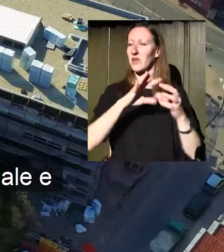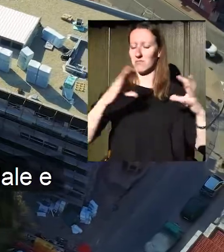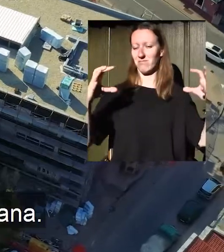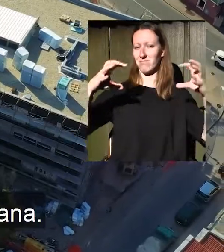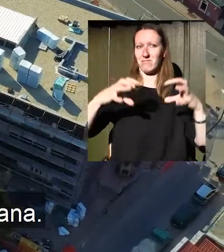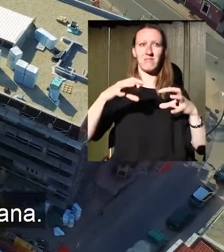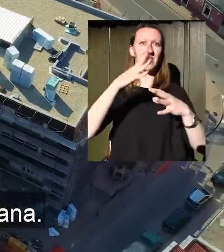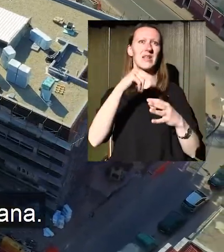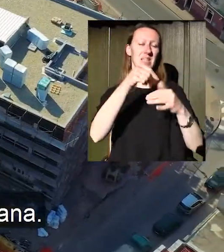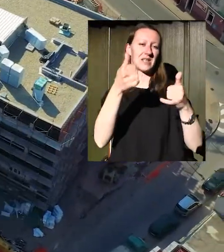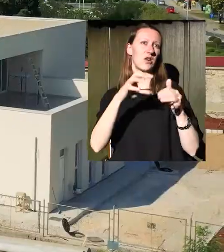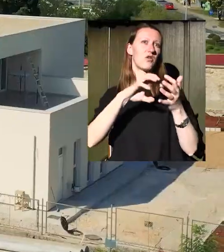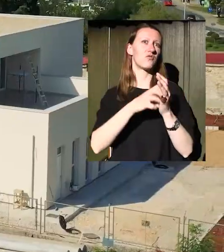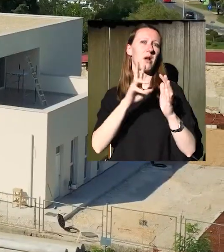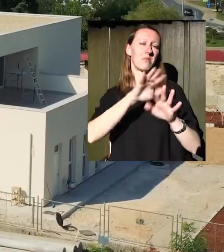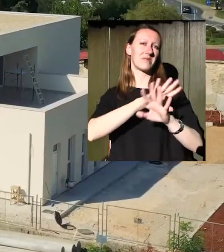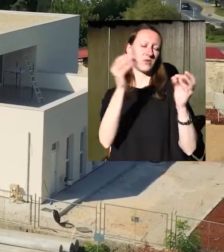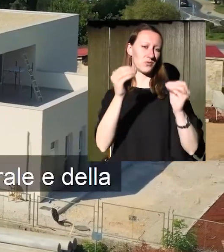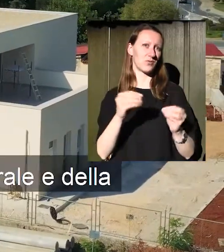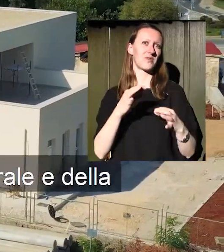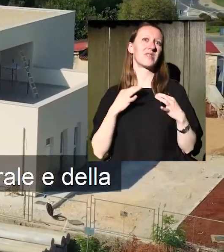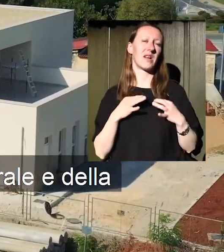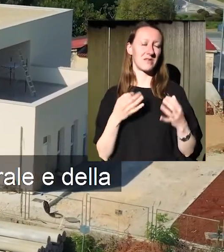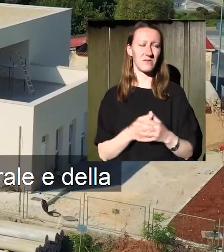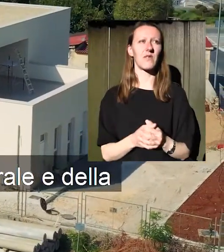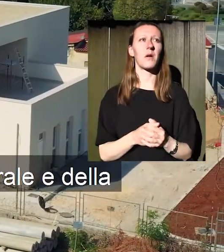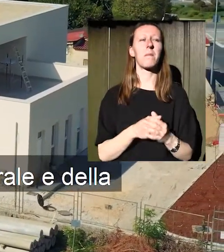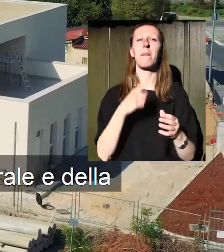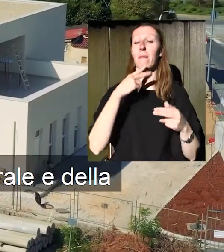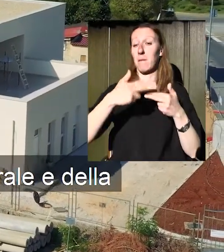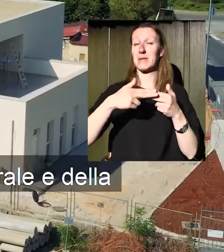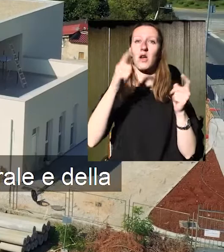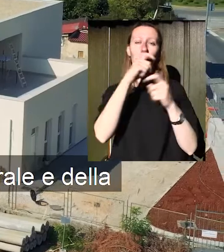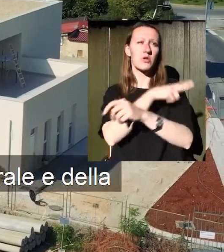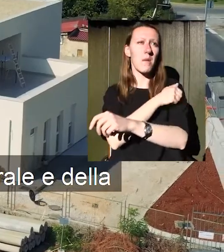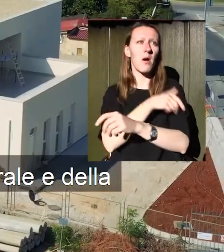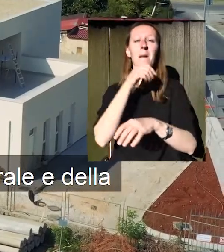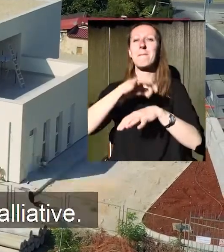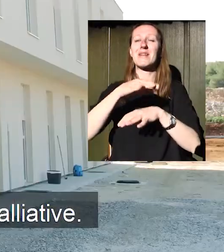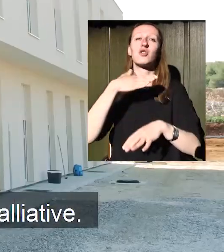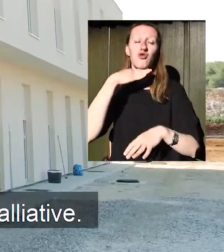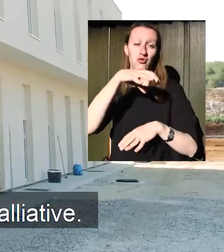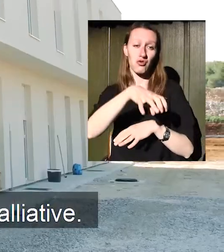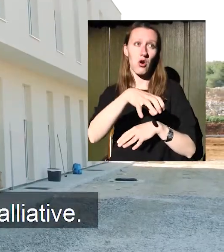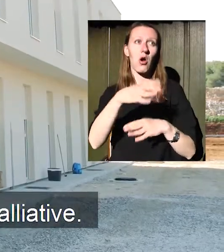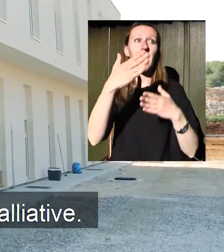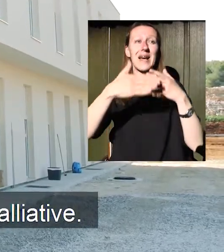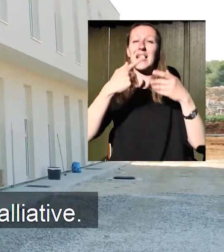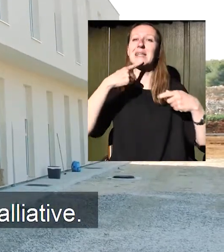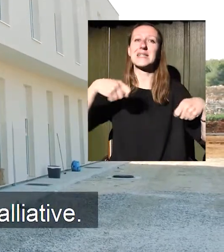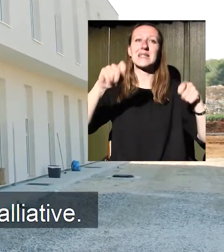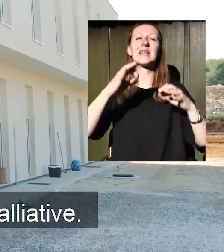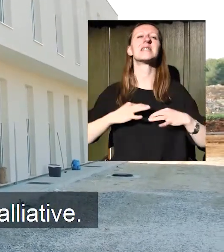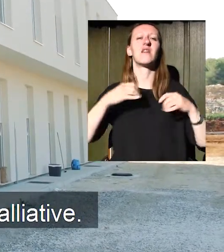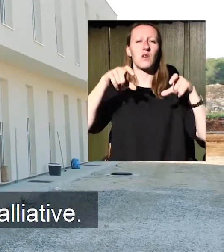zdravstvenom sustavu Istarske županije. U neposrednoj blizini opće bolnice i medicinske škole privodi se kraju izgradnja